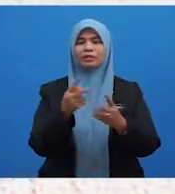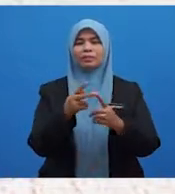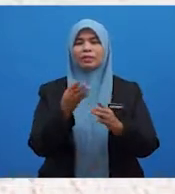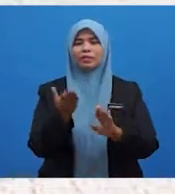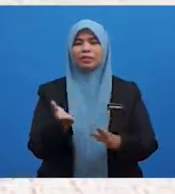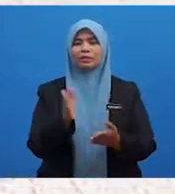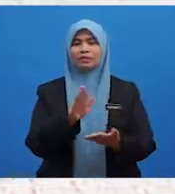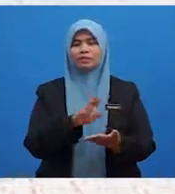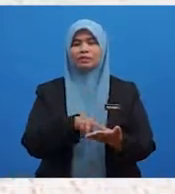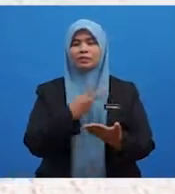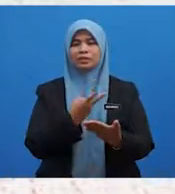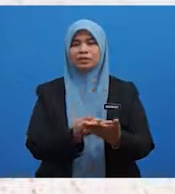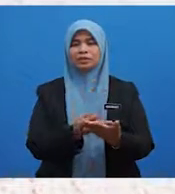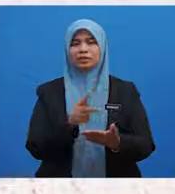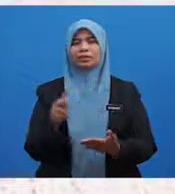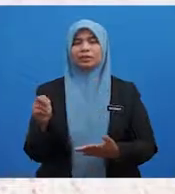kejatuhannya.